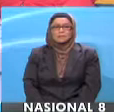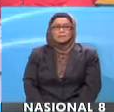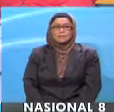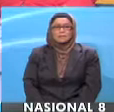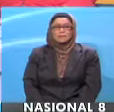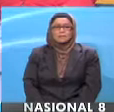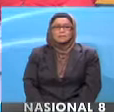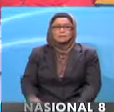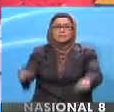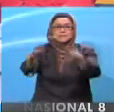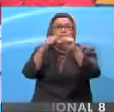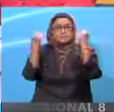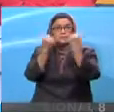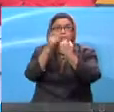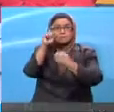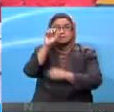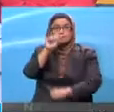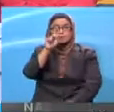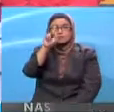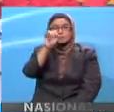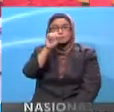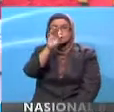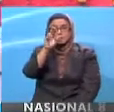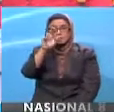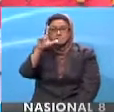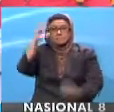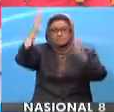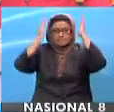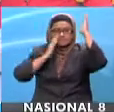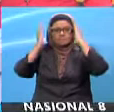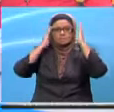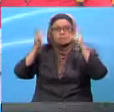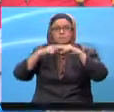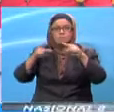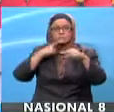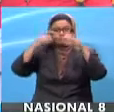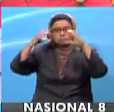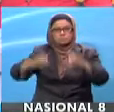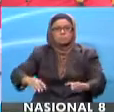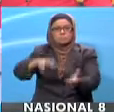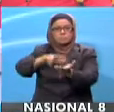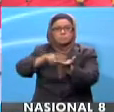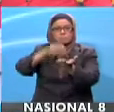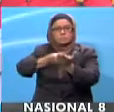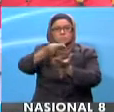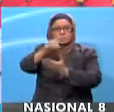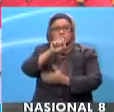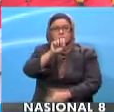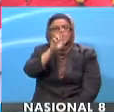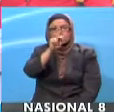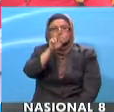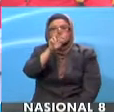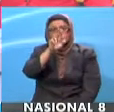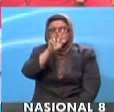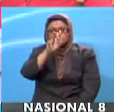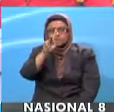temu kembali Serikat Takaful Malaysia berhad mengisahkan pemilihan Bos support daripada wafel setiap berhak one NTB